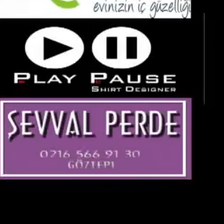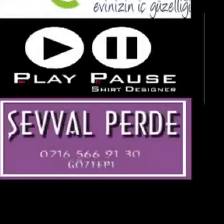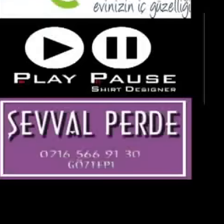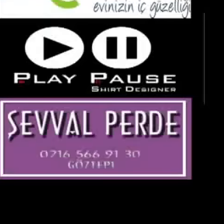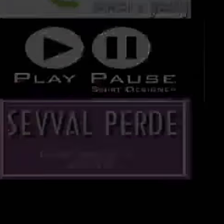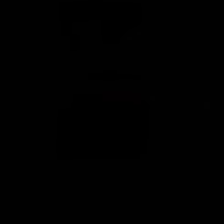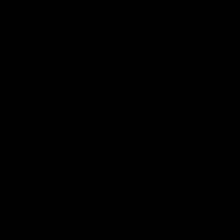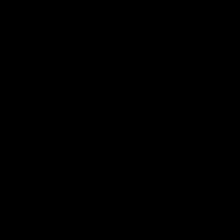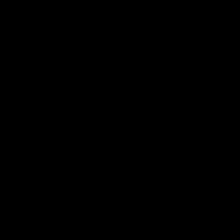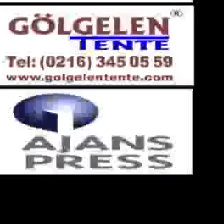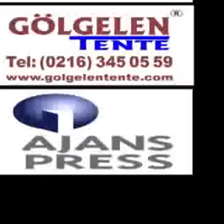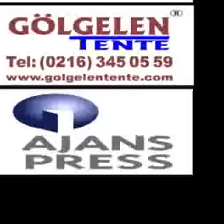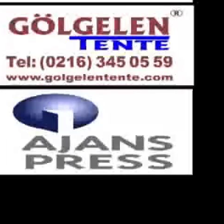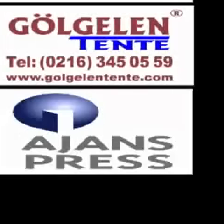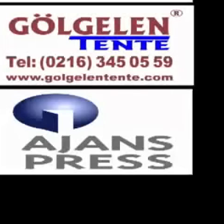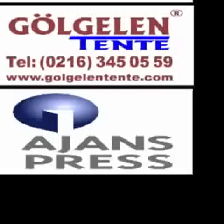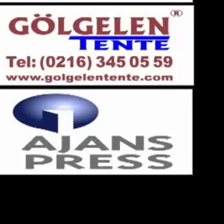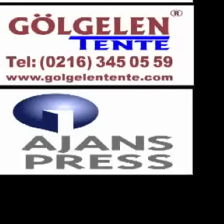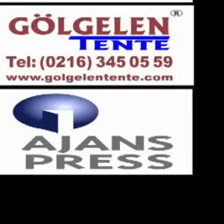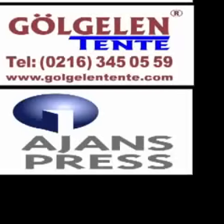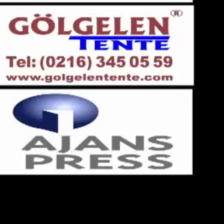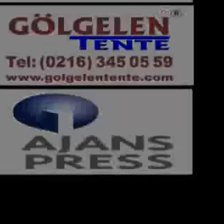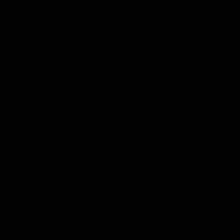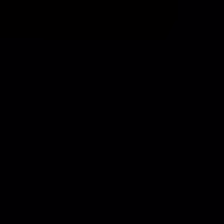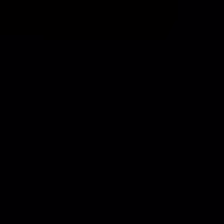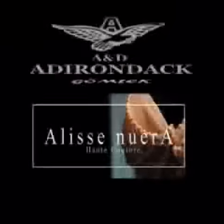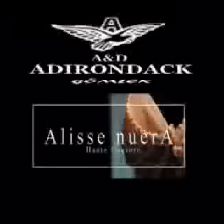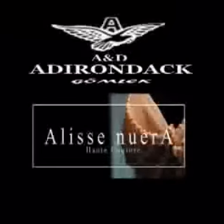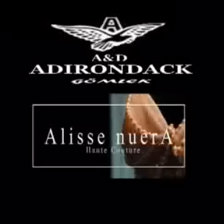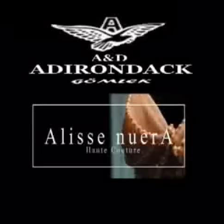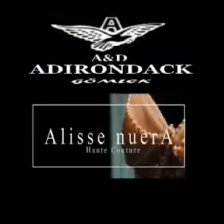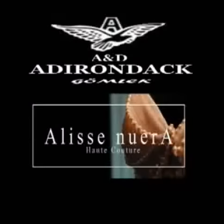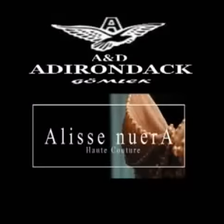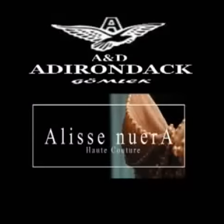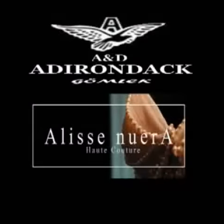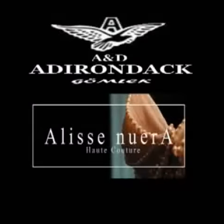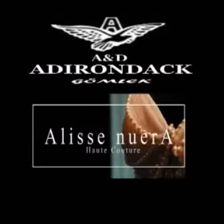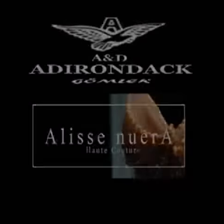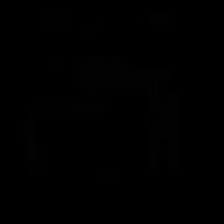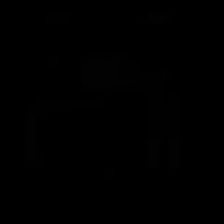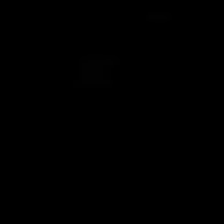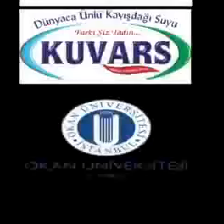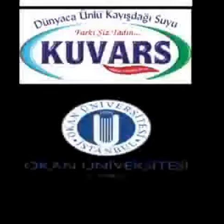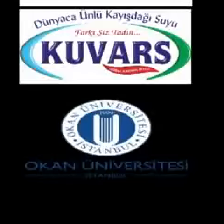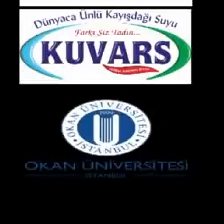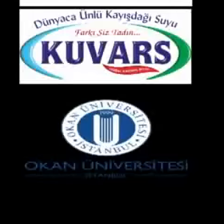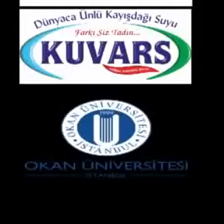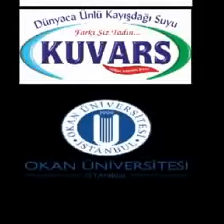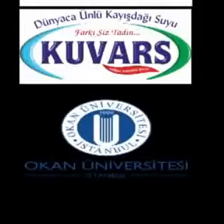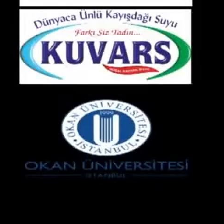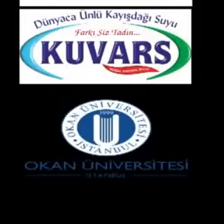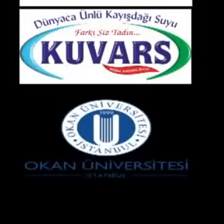twitter.com/benibölesevtv Orhan Gencebay'a sonsuz teşekkürler yazdı. Ömer, Alper Saldıran, Ayşem Zeynep Çamcı, Zeyno Eda Ece, Tolga